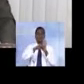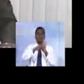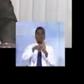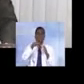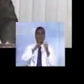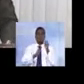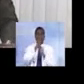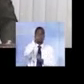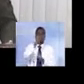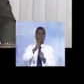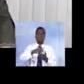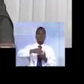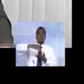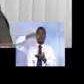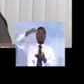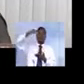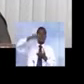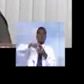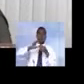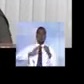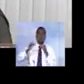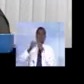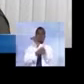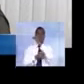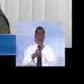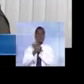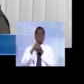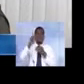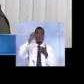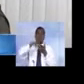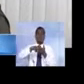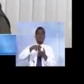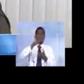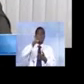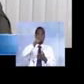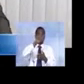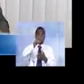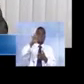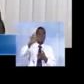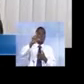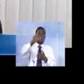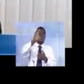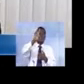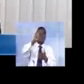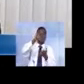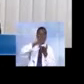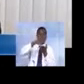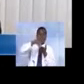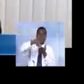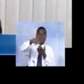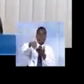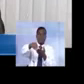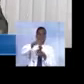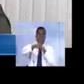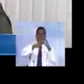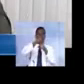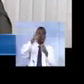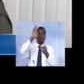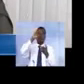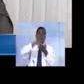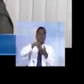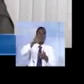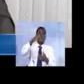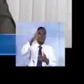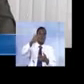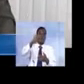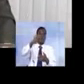le plus élevé de notre pays, 1 126 milliards de francs CFA, donc en 2014.